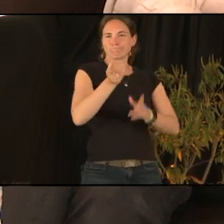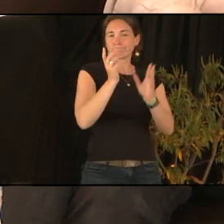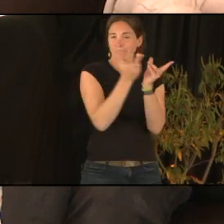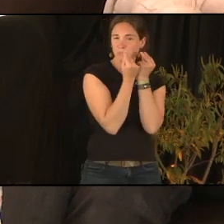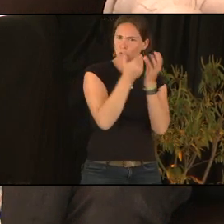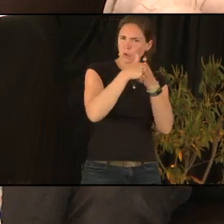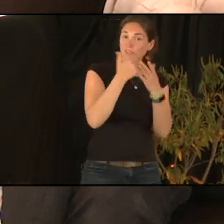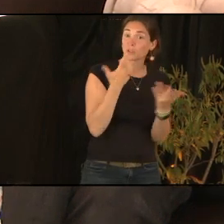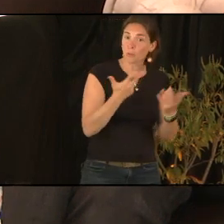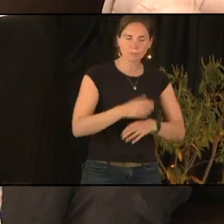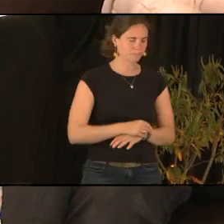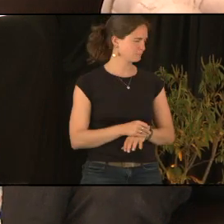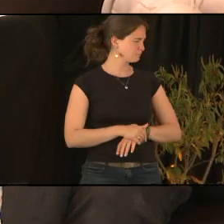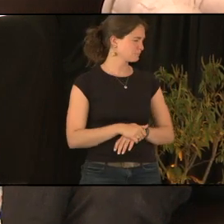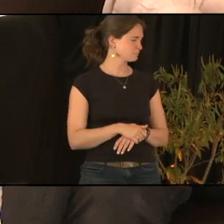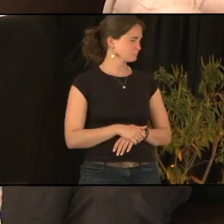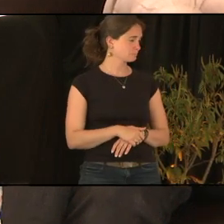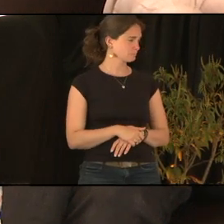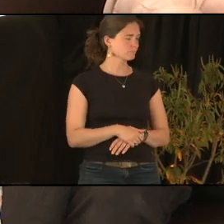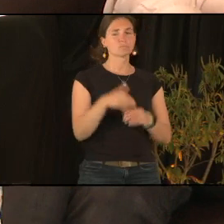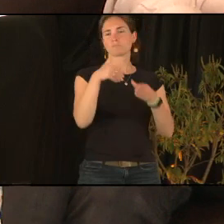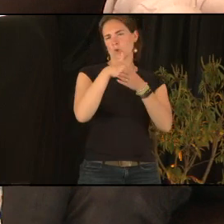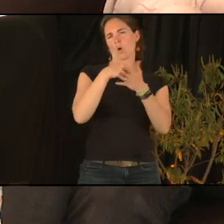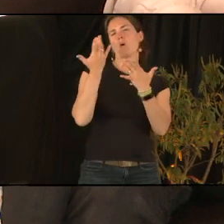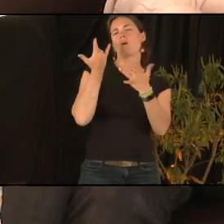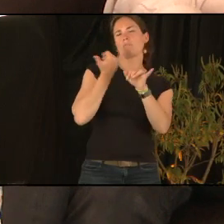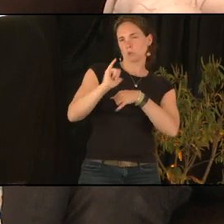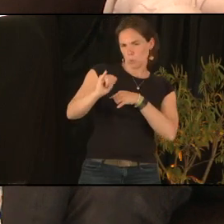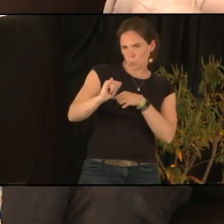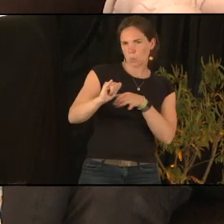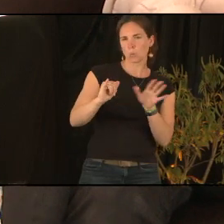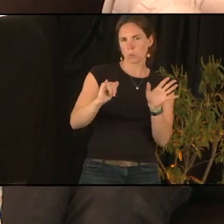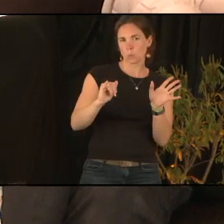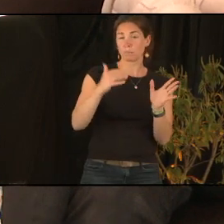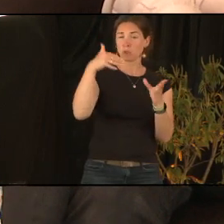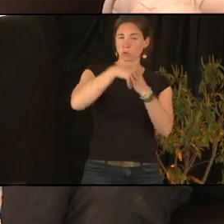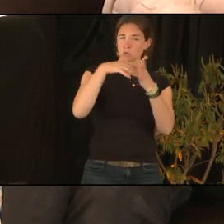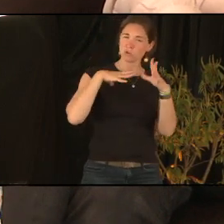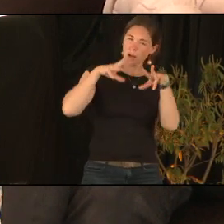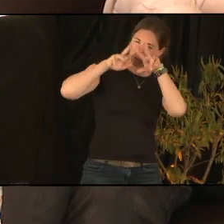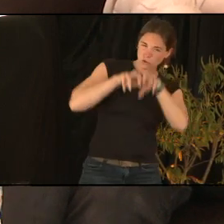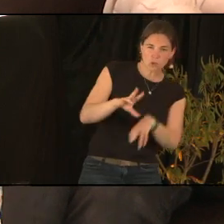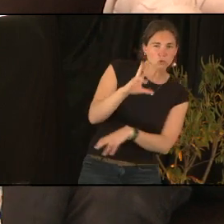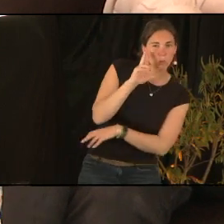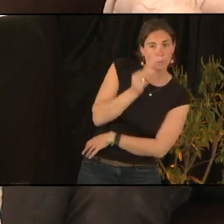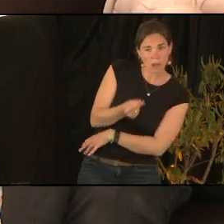la Béringie, mais c'est une fiction qui est nourrie d'anthropologie,